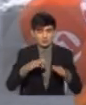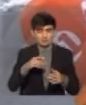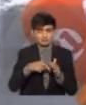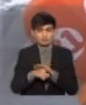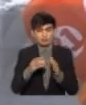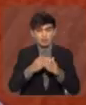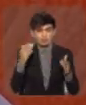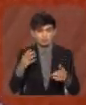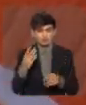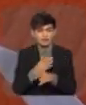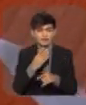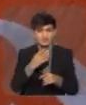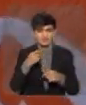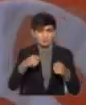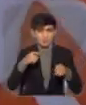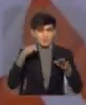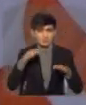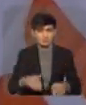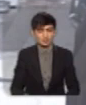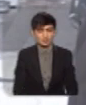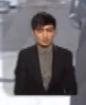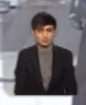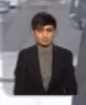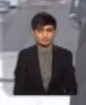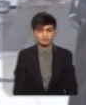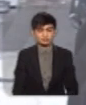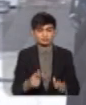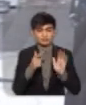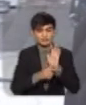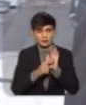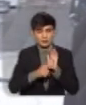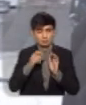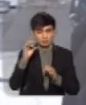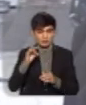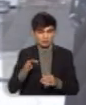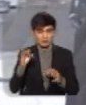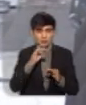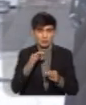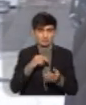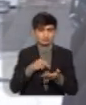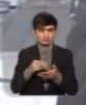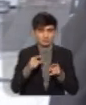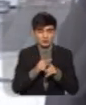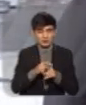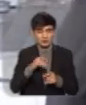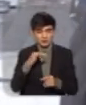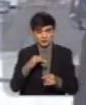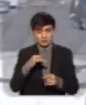потребности рынка но 70 процентов спроса удовлетворяется импортерами